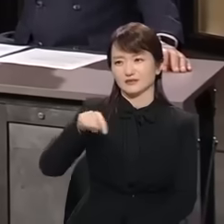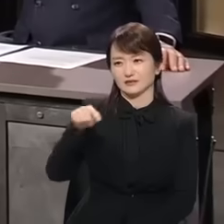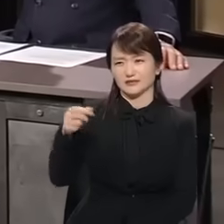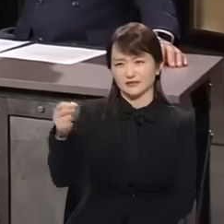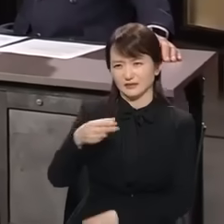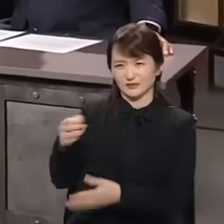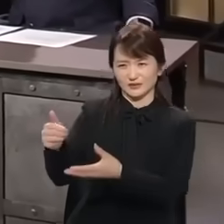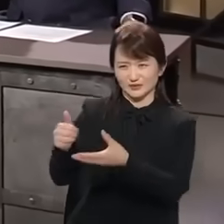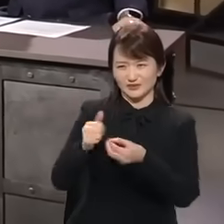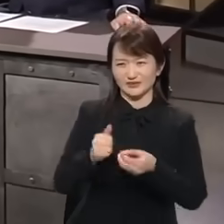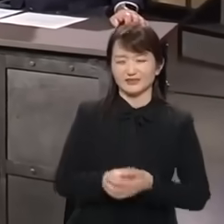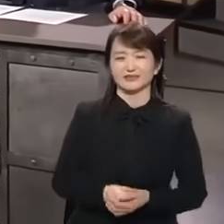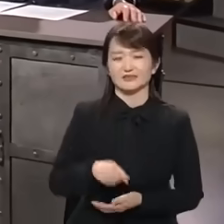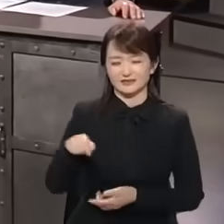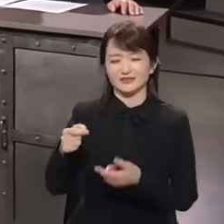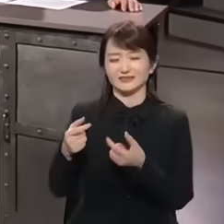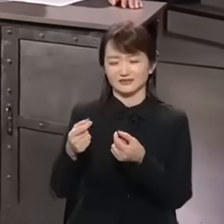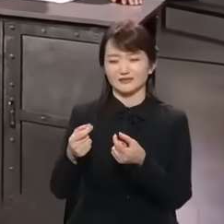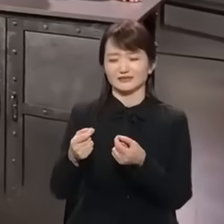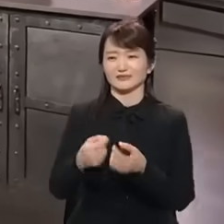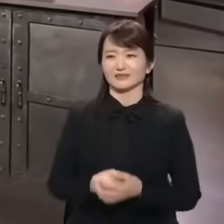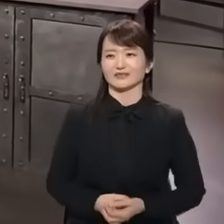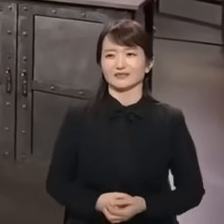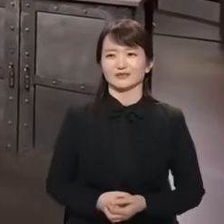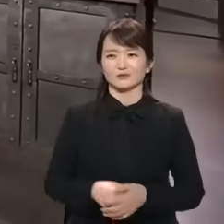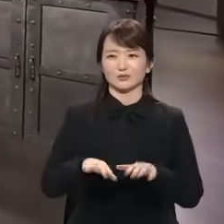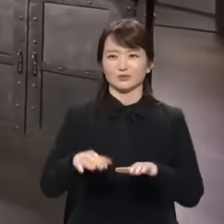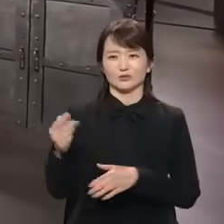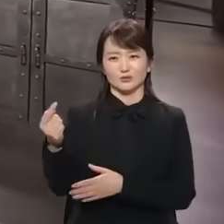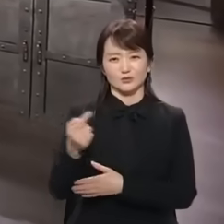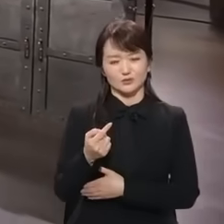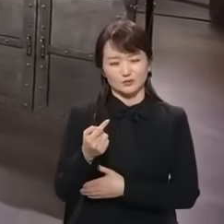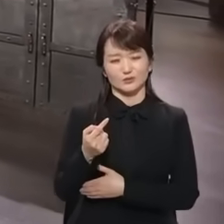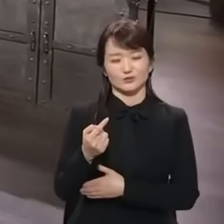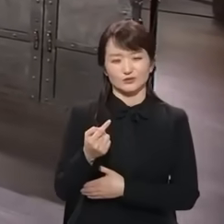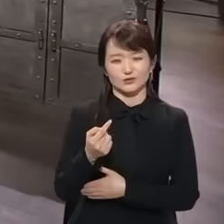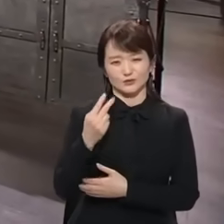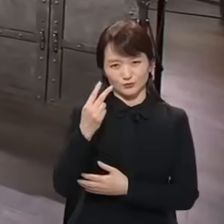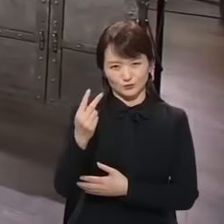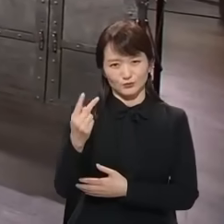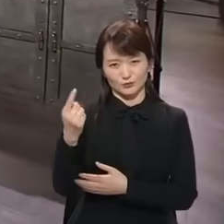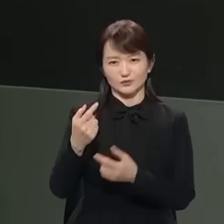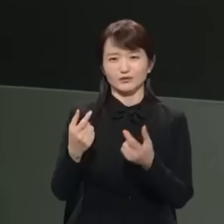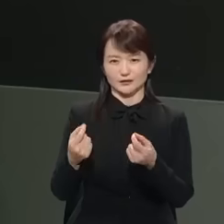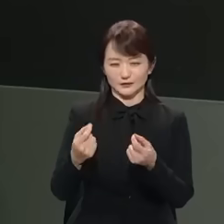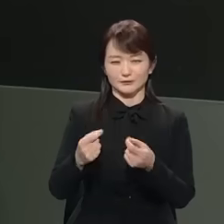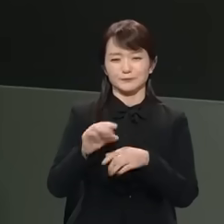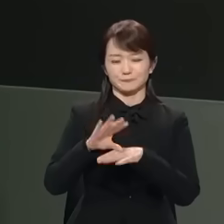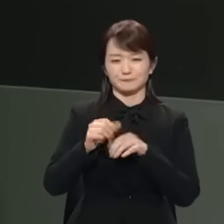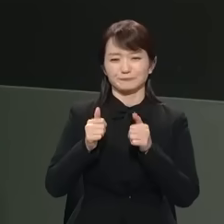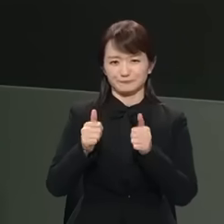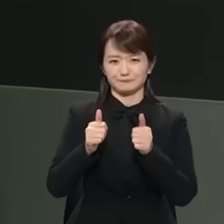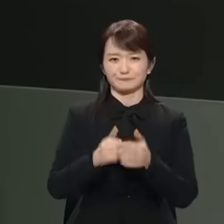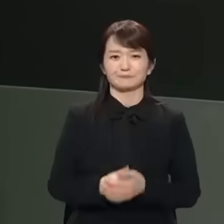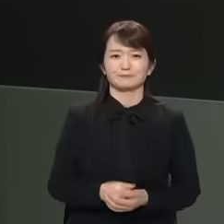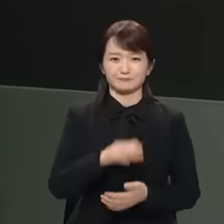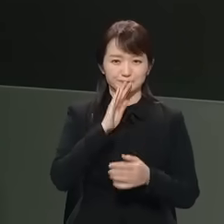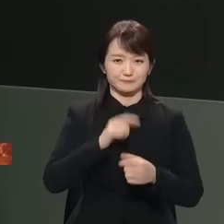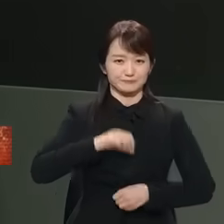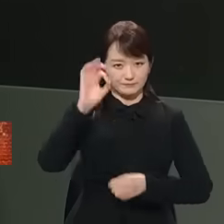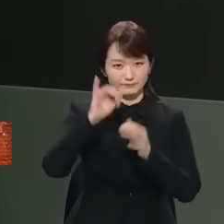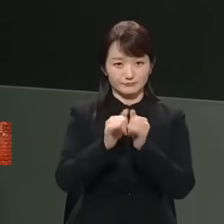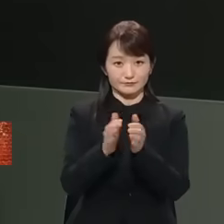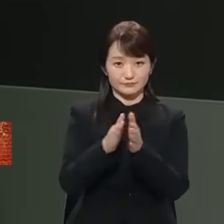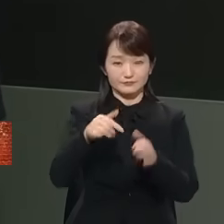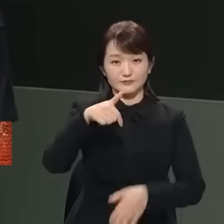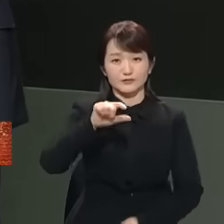원래 하겠습니다 두 번 나온 것처럼네 아 쓸데 얘기 않고 바로 시작하겠습니다 진실 추적자 사건반장 시작합니다